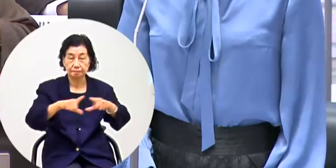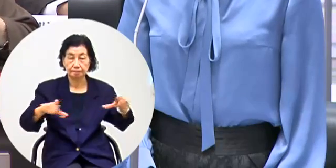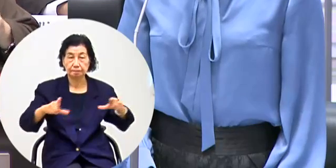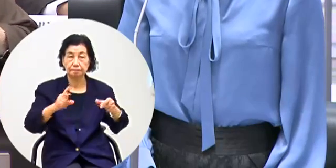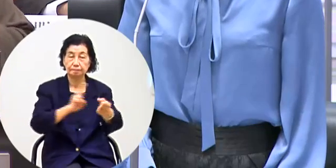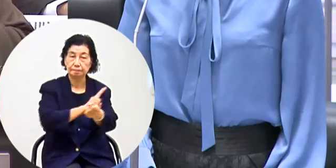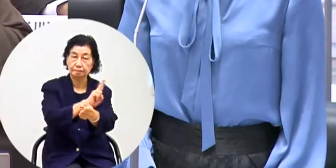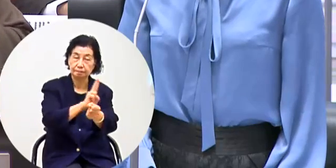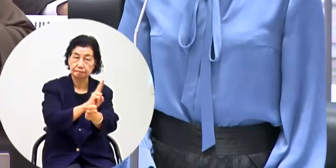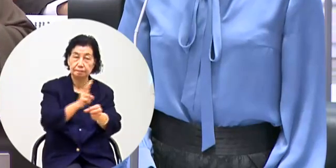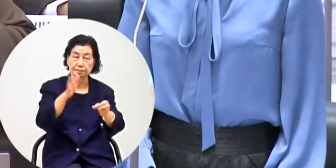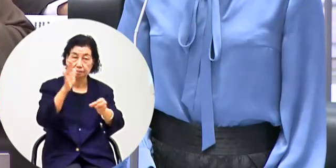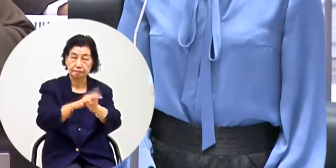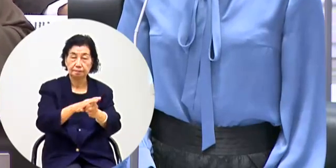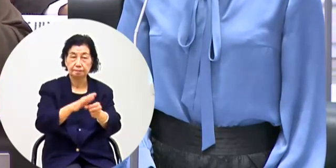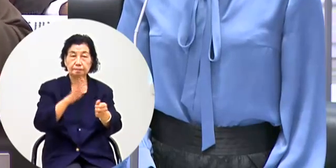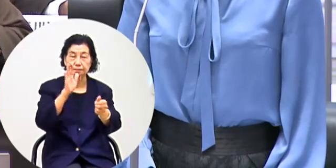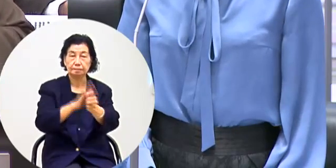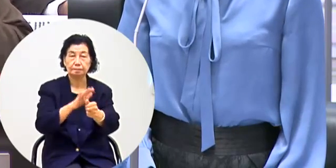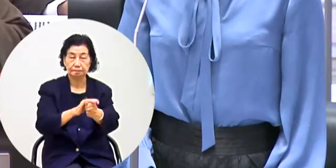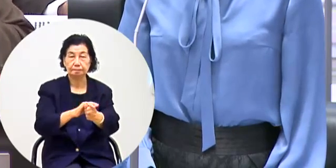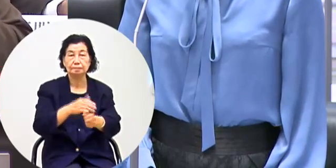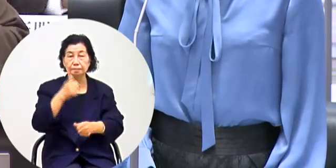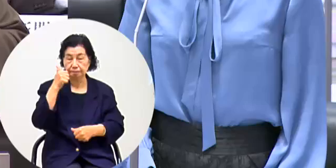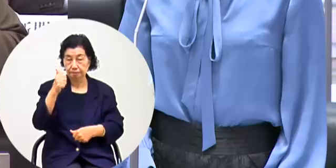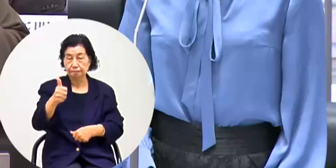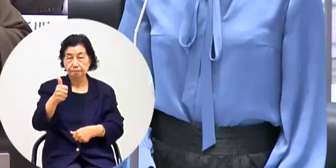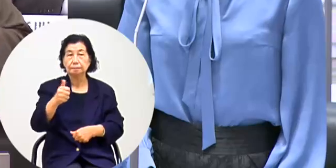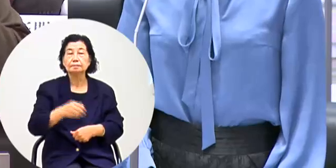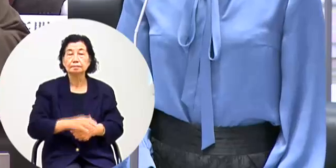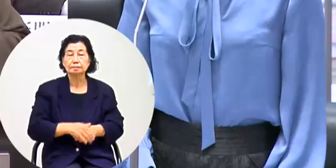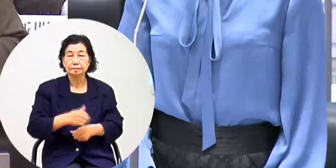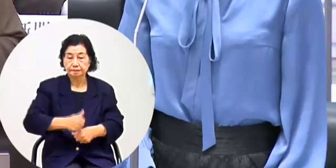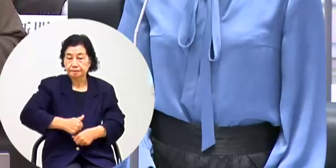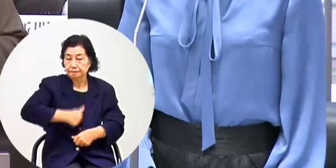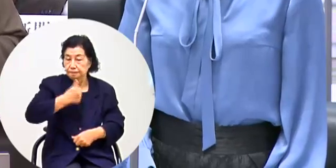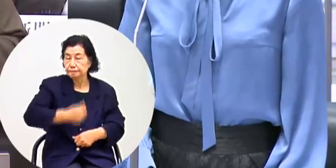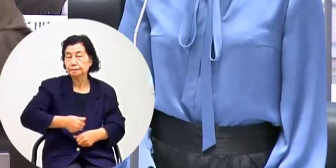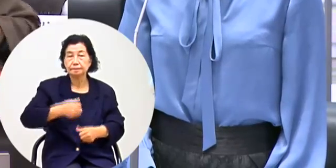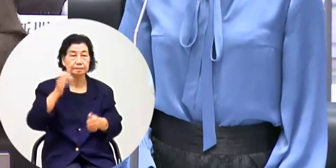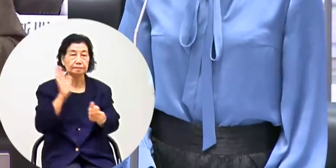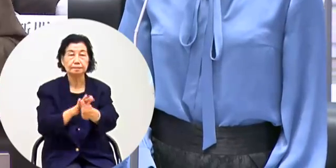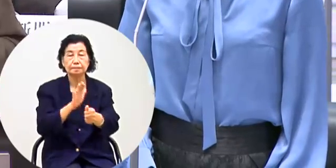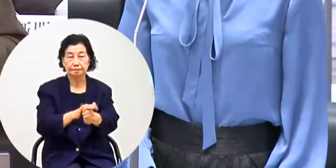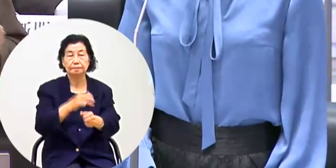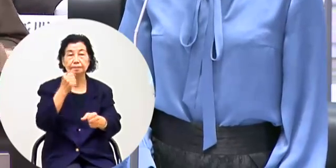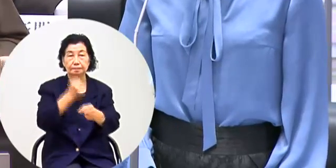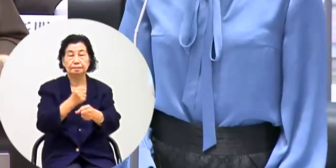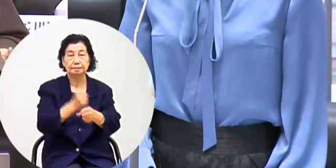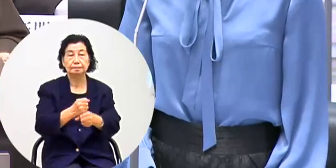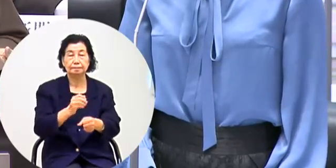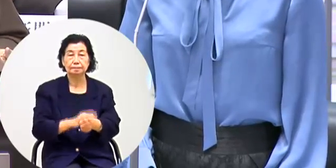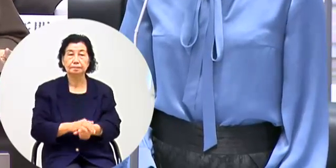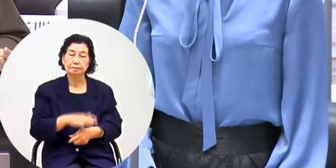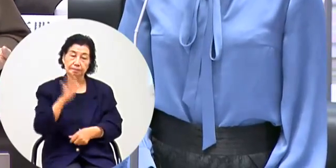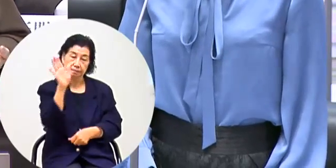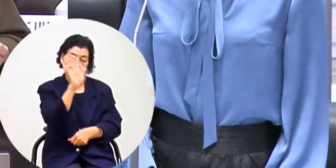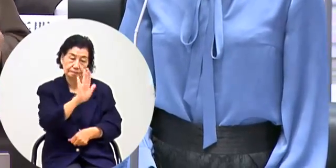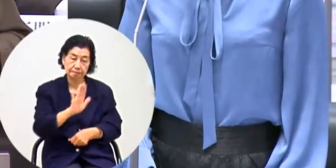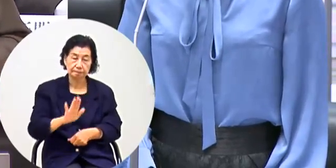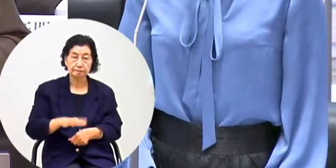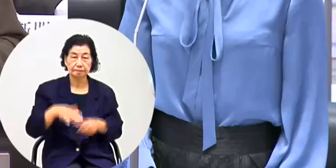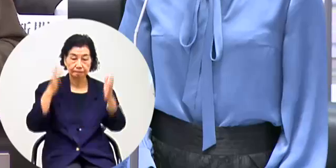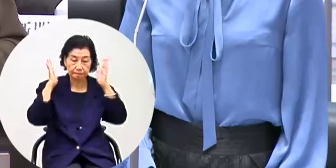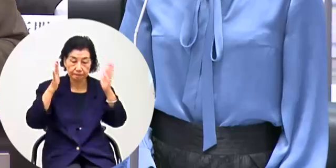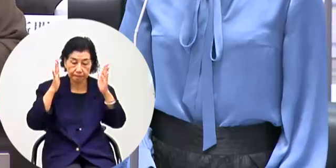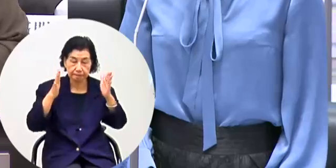天我是认为大家希望能不能用更正面的态度去看，我无需要骗嘛。那